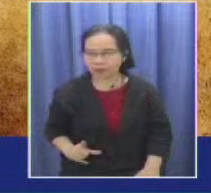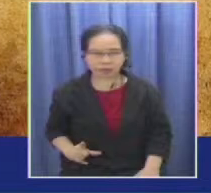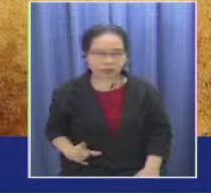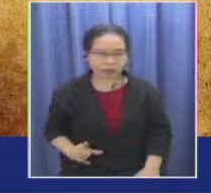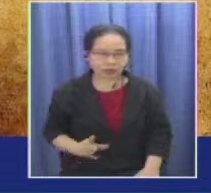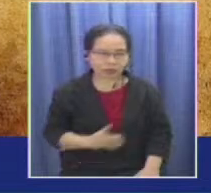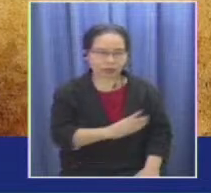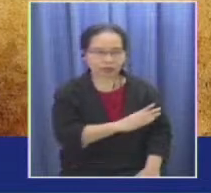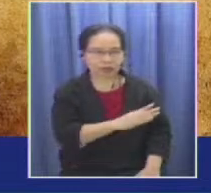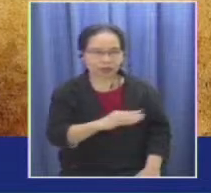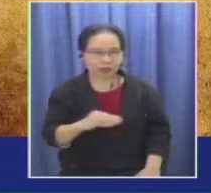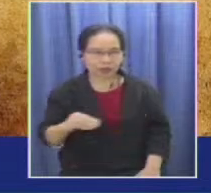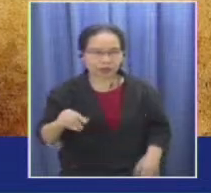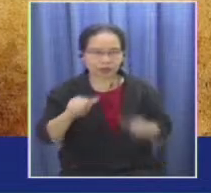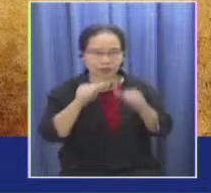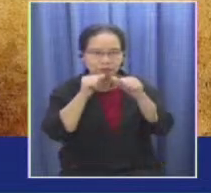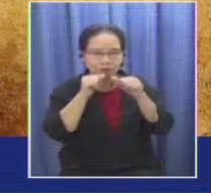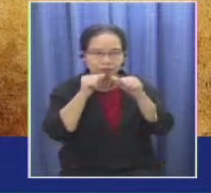contigo,